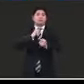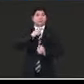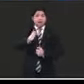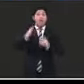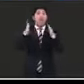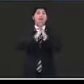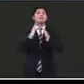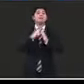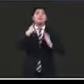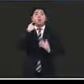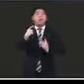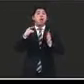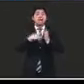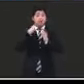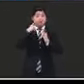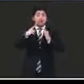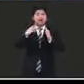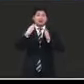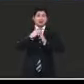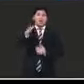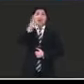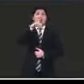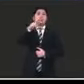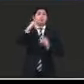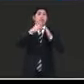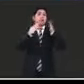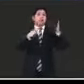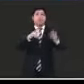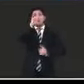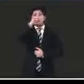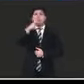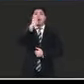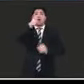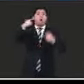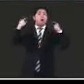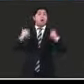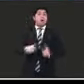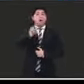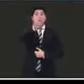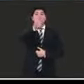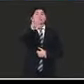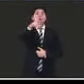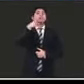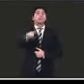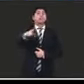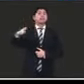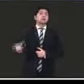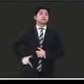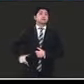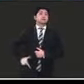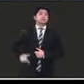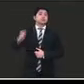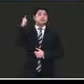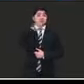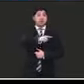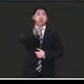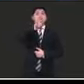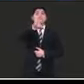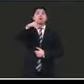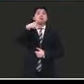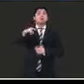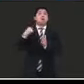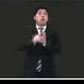amaçlı arsaların 50 bini İstanbulda 100 bini Ankara'da 25 bini İzmir'de 45 bini